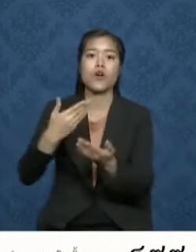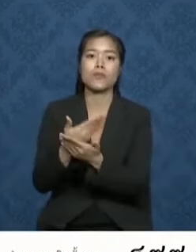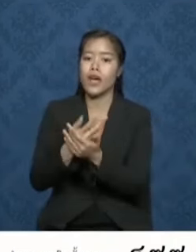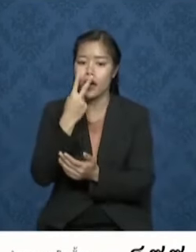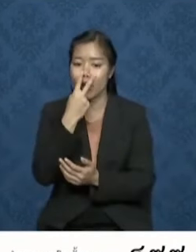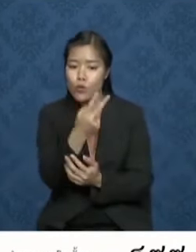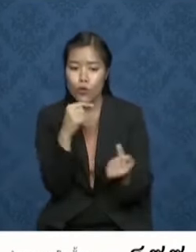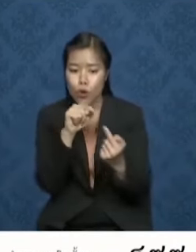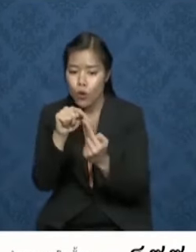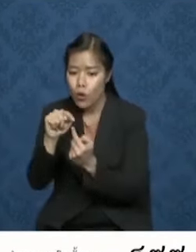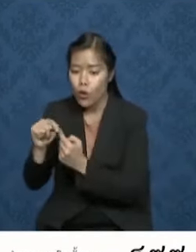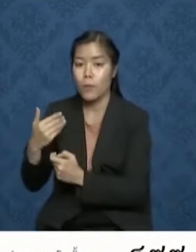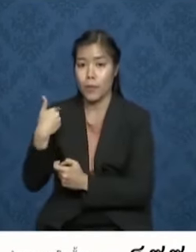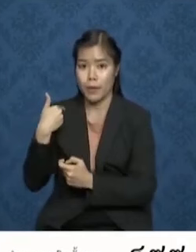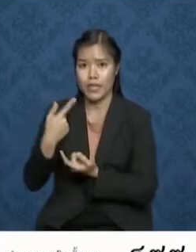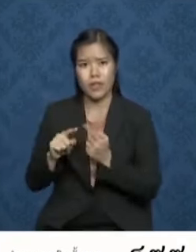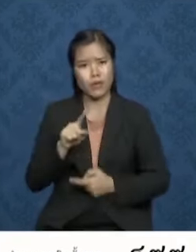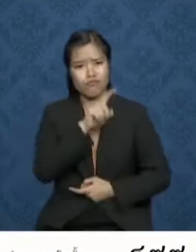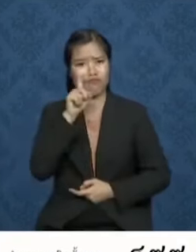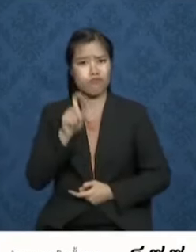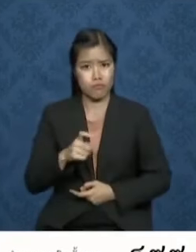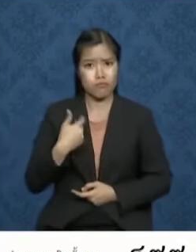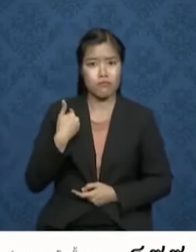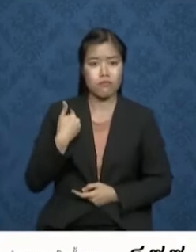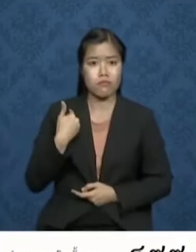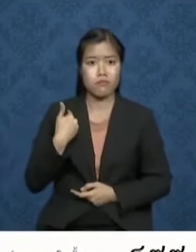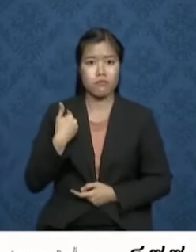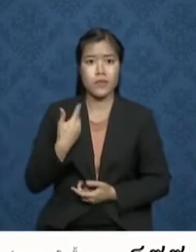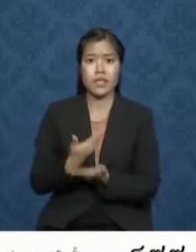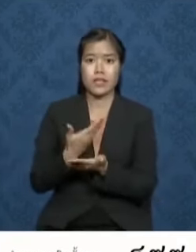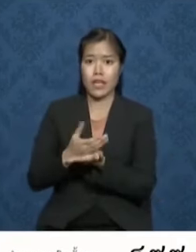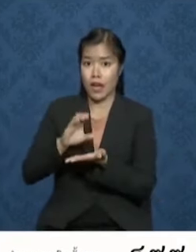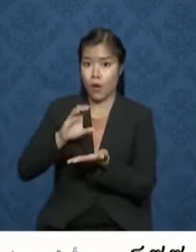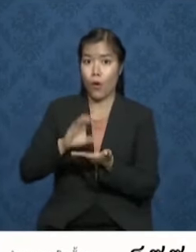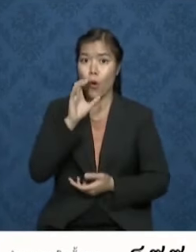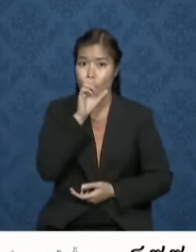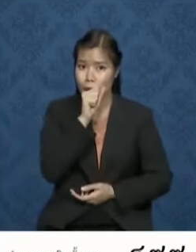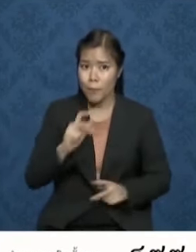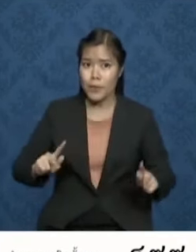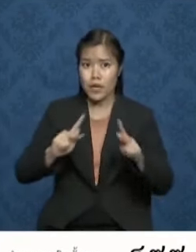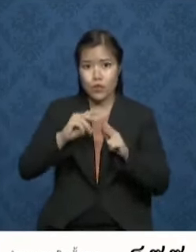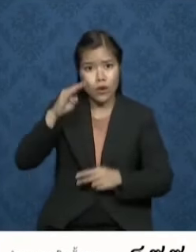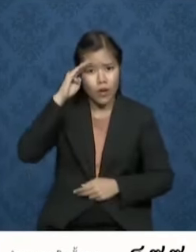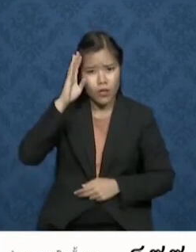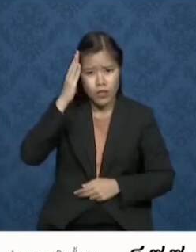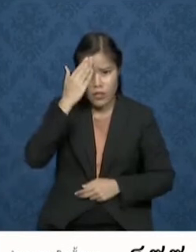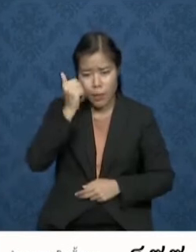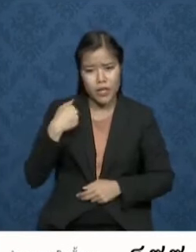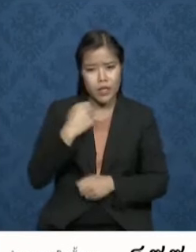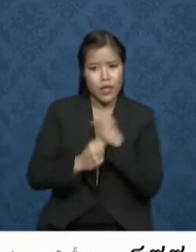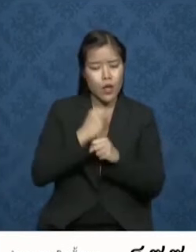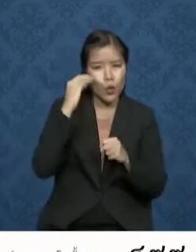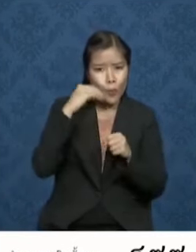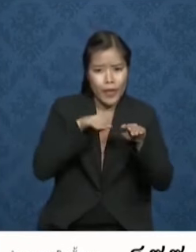วัตถุประสงค์มั้ยแต่มันอดสงสัยและเคลือบแคลงใจไม่ได้ครับว่างบรับของกลาโหมทำไมมันต้องเท่ากันทุกปีแถม